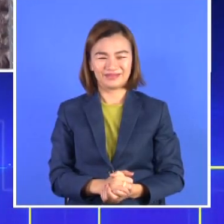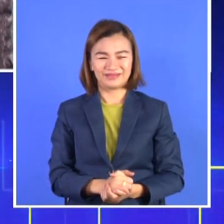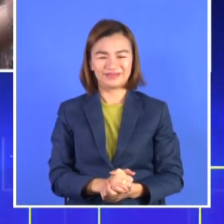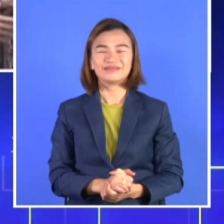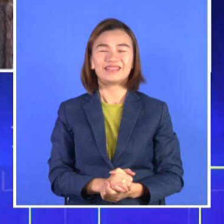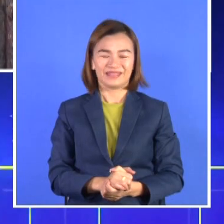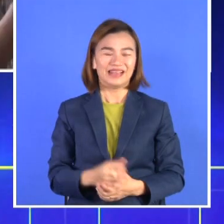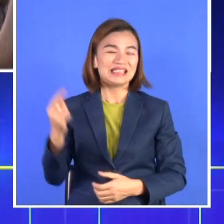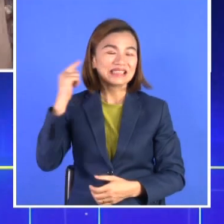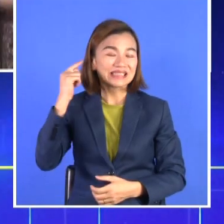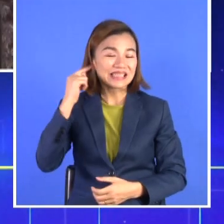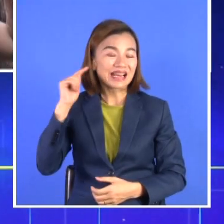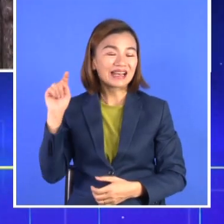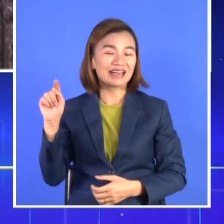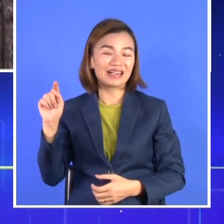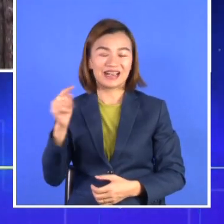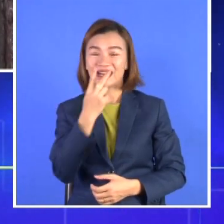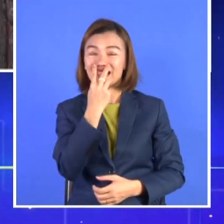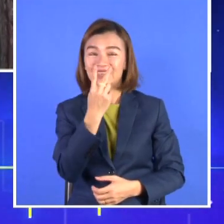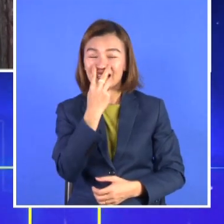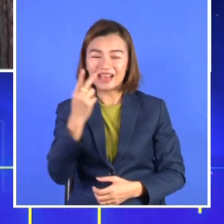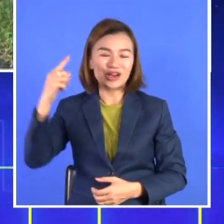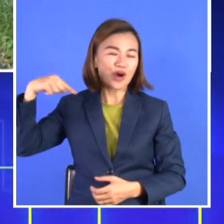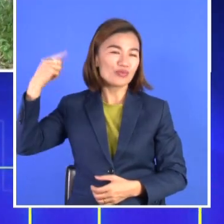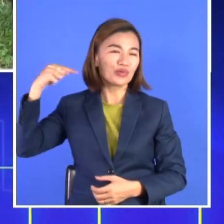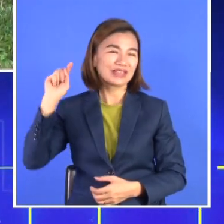พ้เสียงหวานเหรอ เนี่ยเจออย่างเงี้ยเข้าไปเน ี่ ย สาว